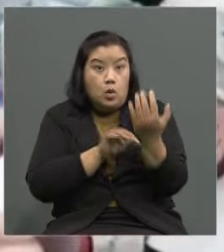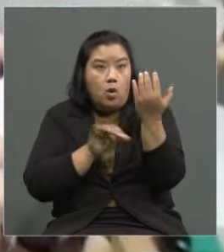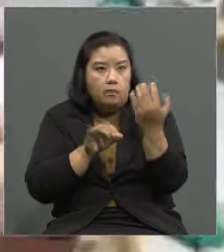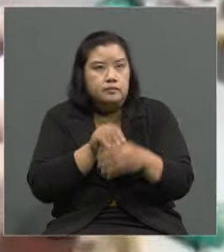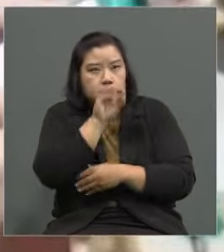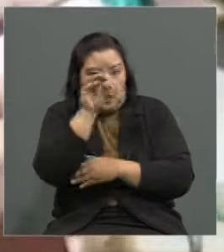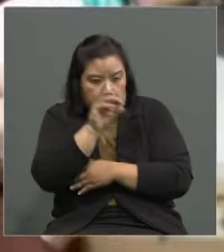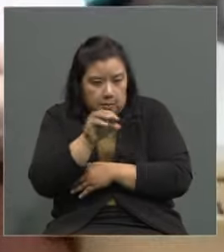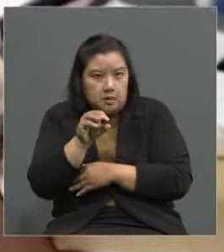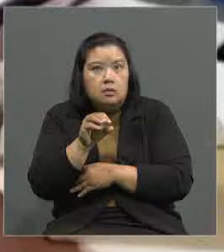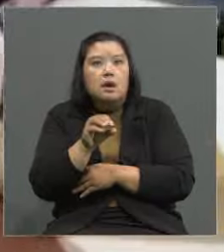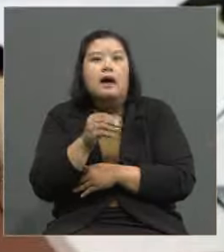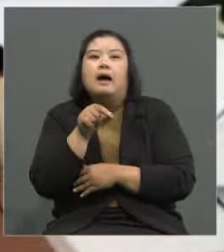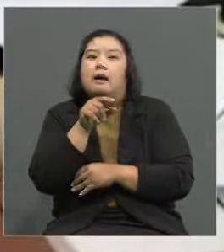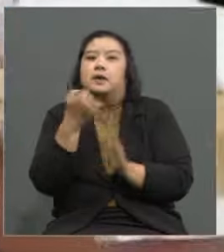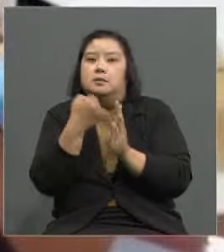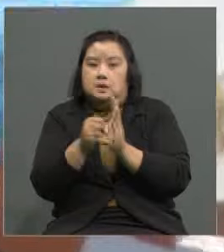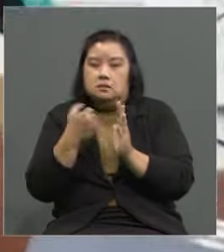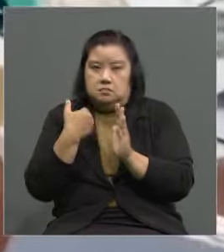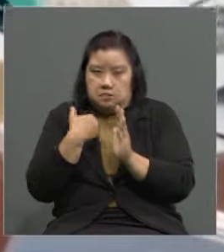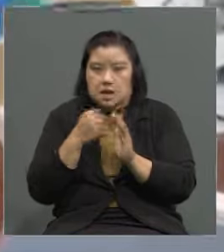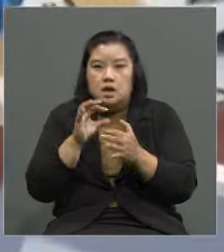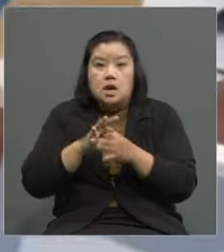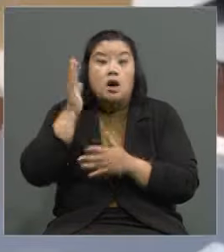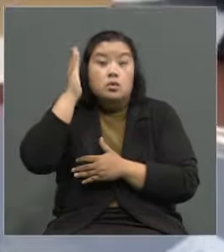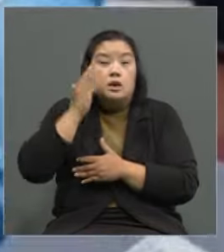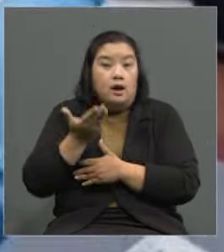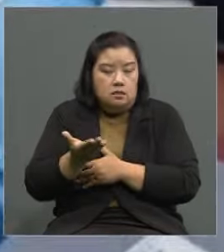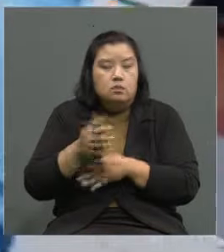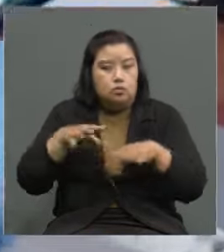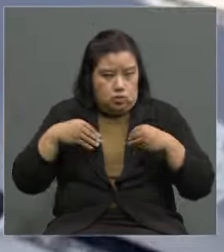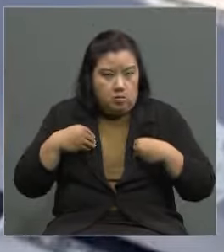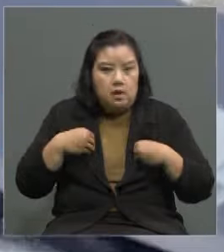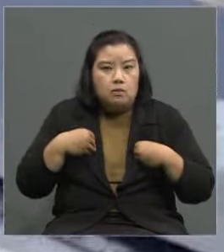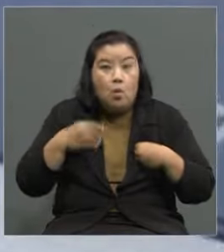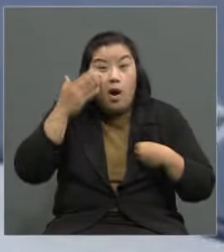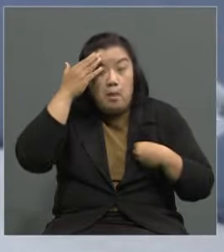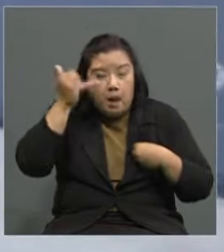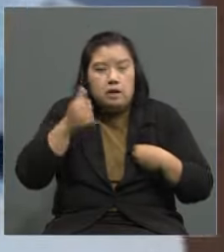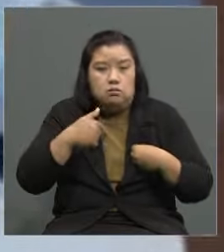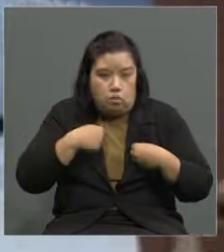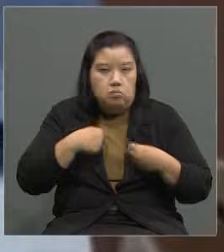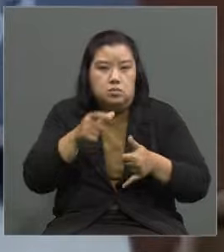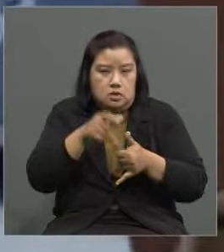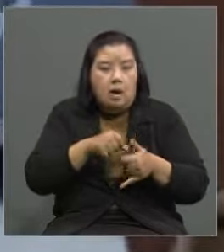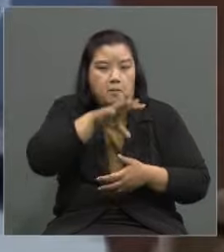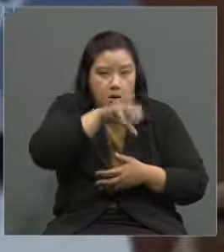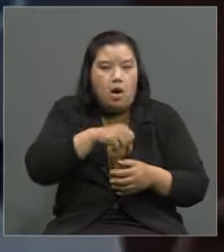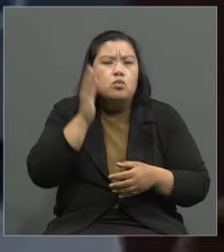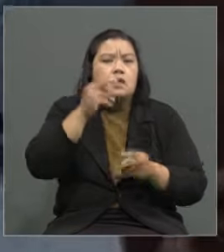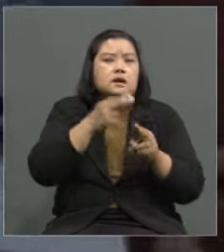ขายมาโดยมิชอบเป็นจำนวนมากตัวอนพนี่ก็รับสารภาพมาว่าซื้อขายข้อมูลส่วนบุคคลมาจากนายวีรทัศน์